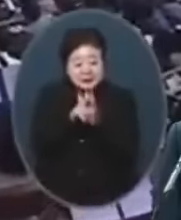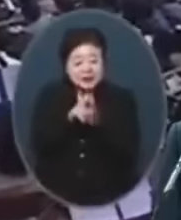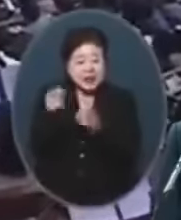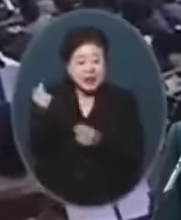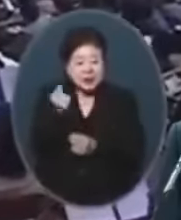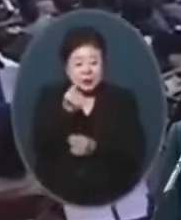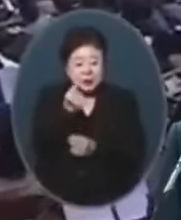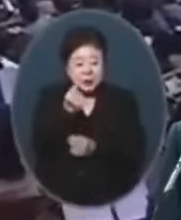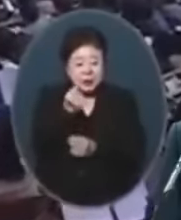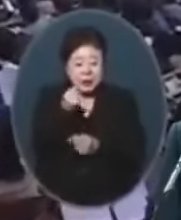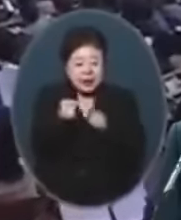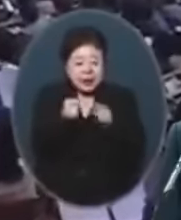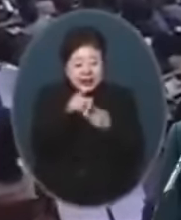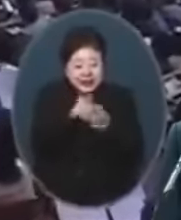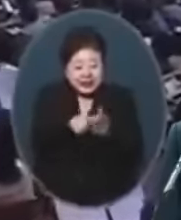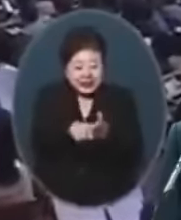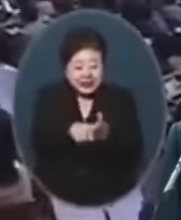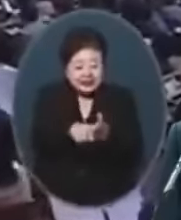가지고 나가는데